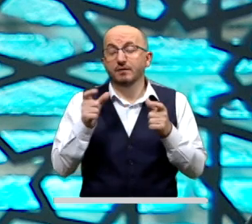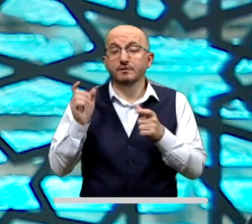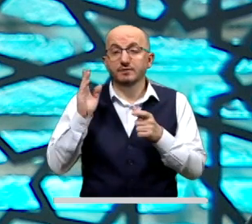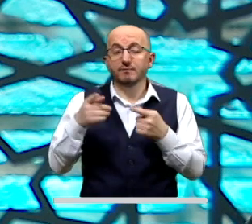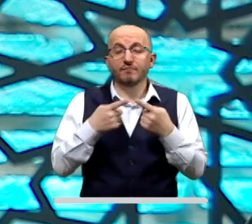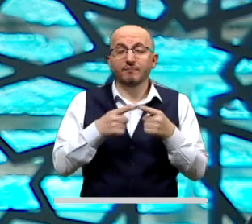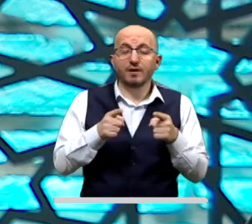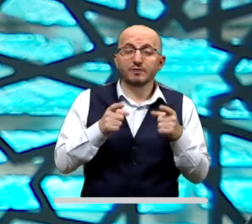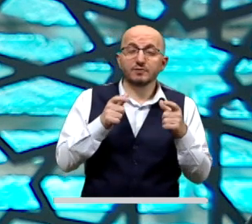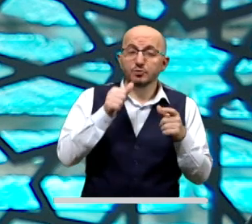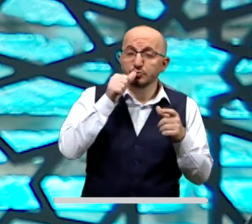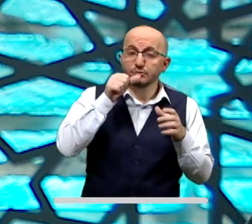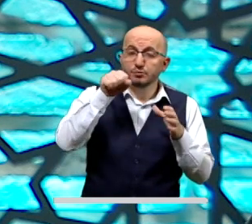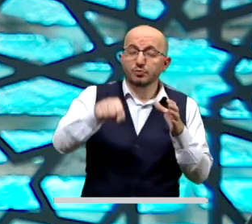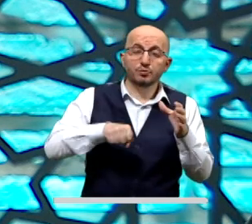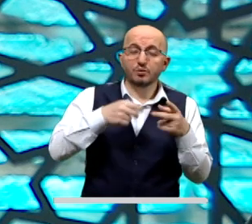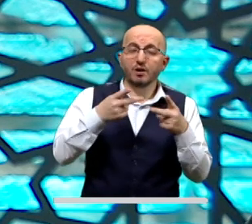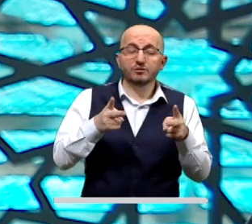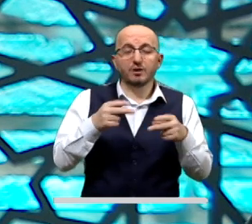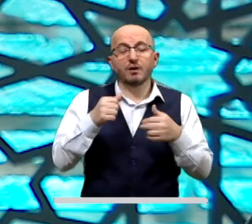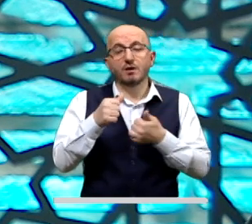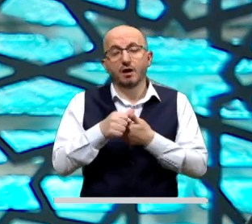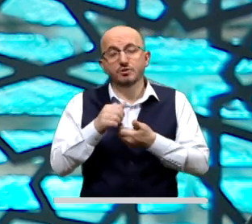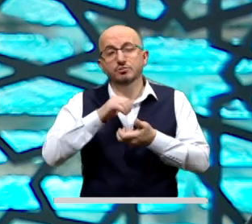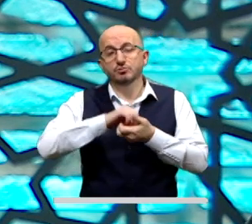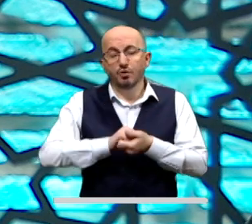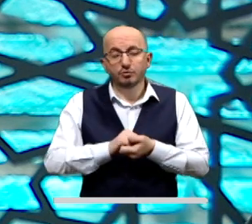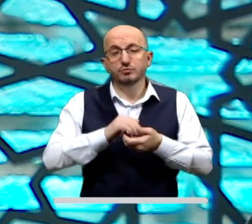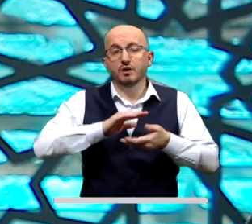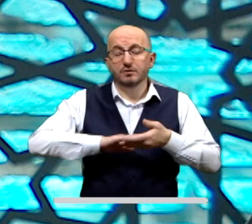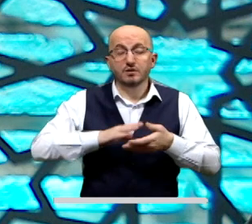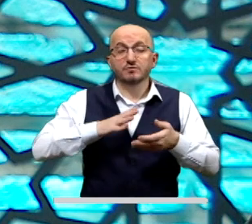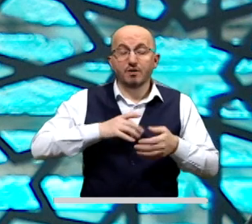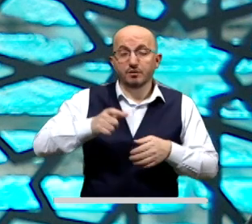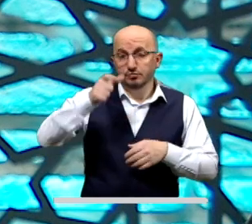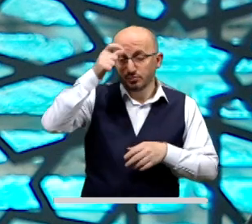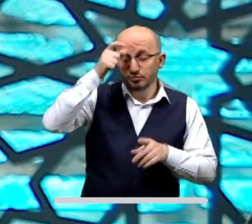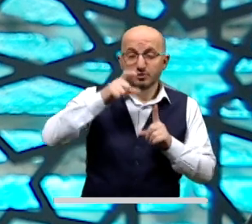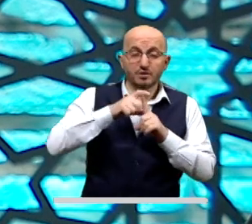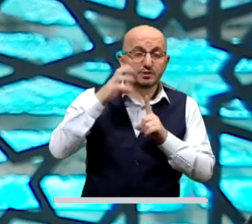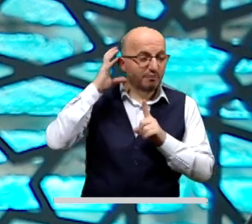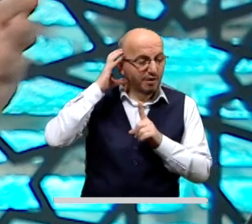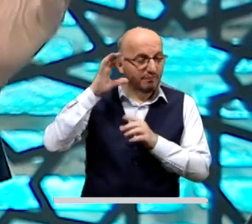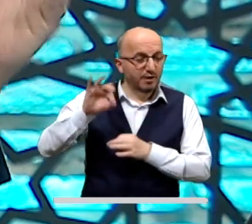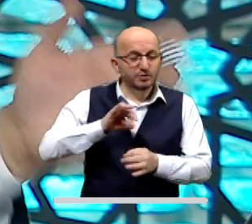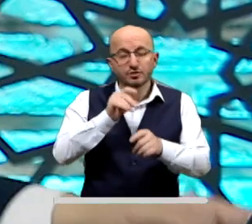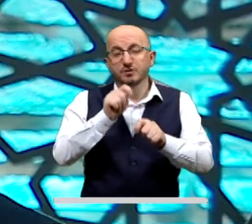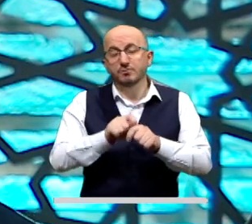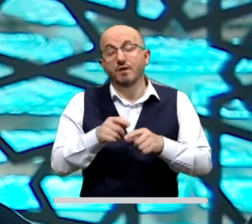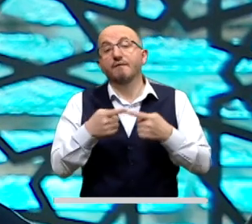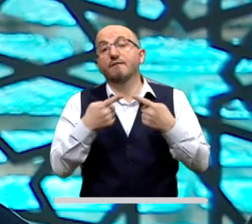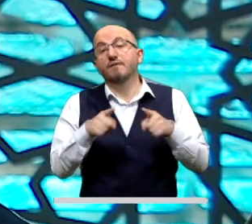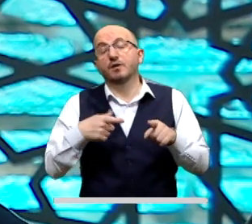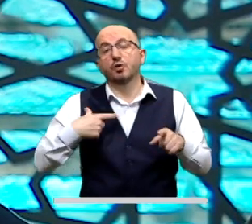ülkelerde su kuyusu açan açtıran eş dost var bizim bunu hem Türkiye değerli Vakfı aracılığıyla yapıyorlar hem de farklı